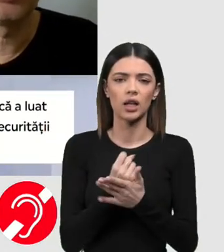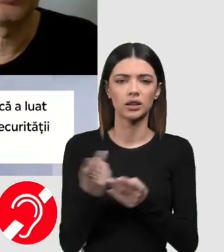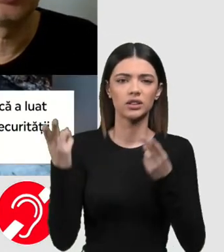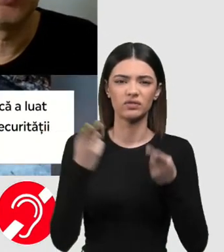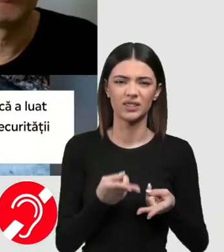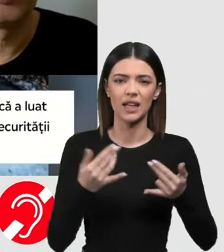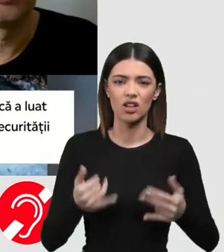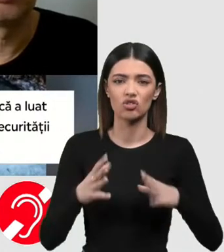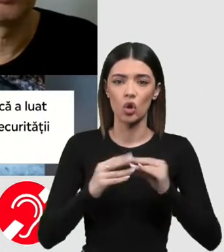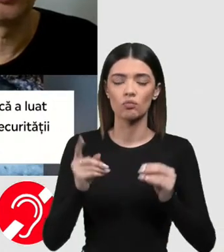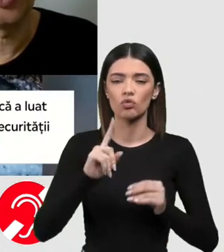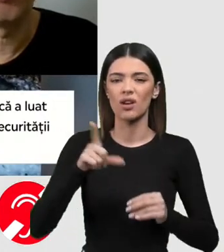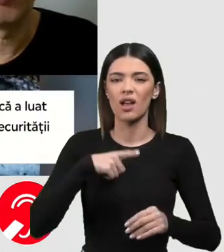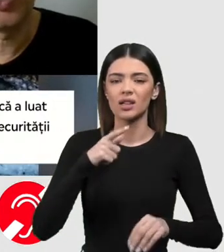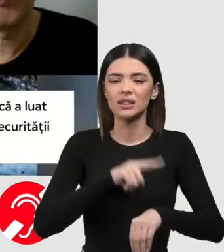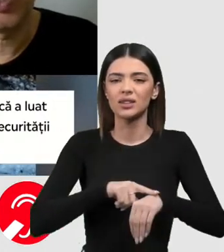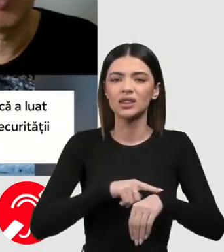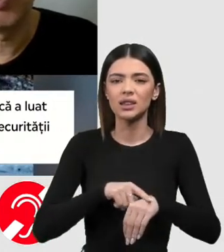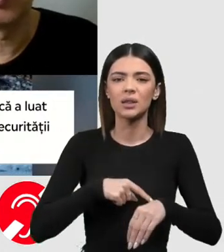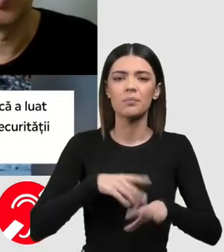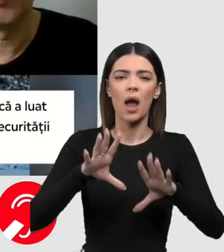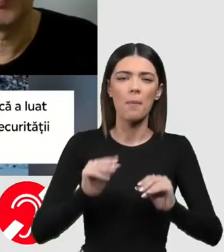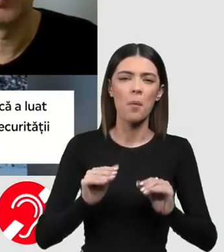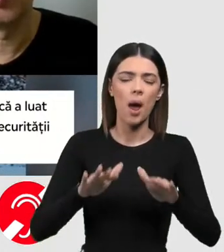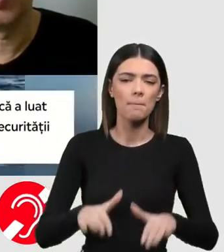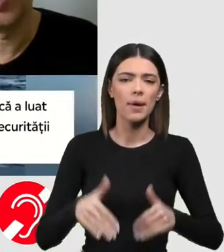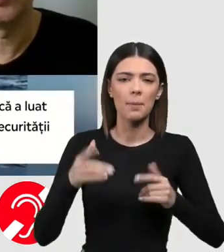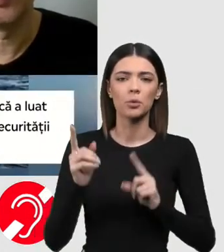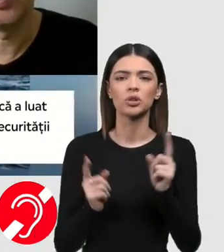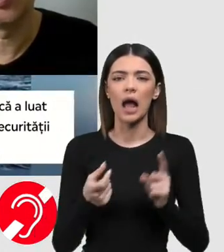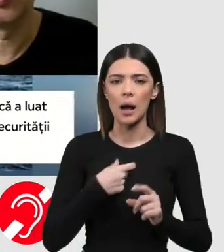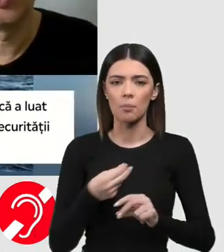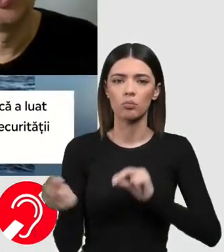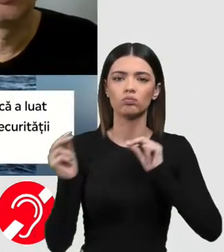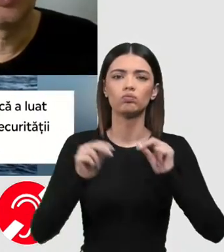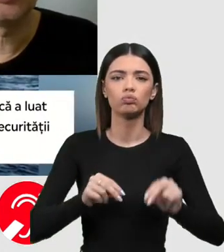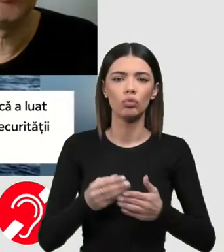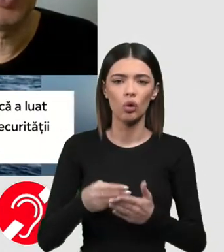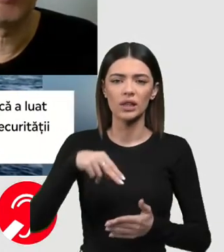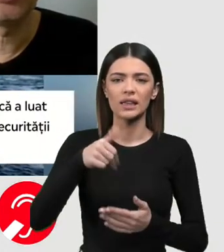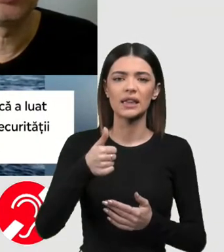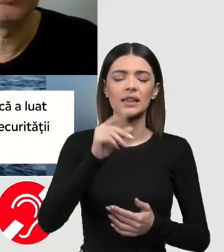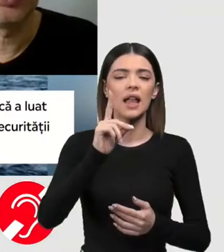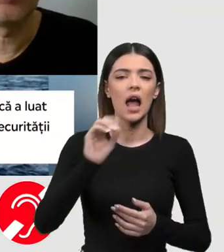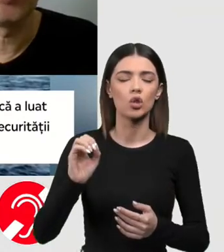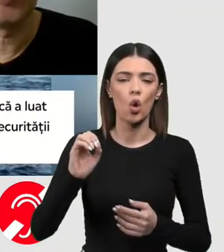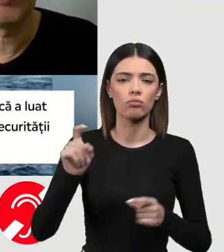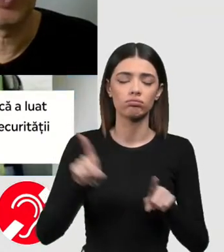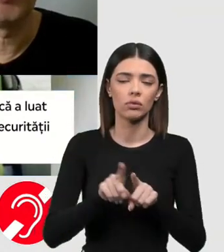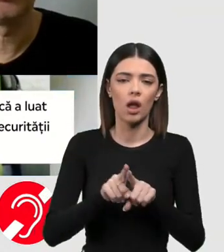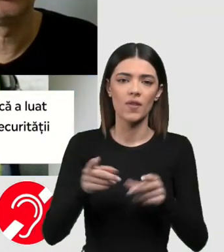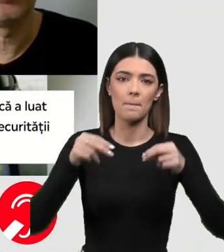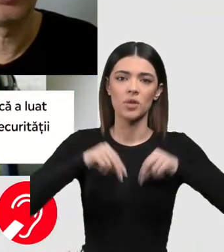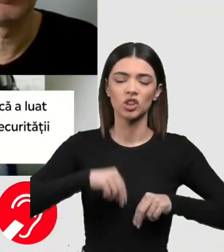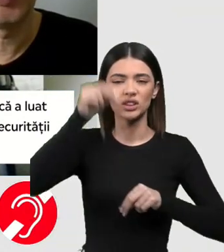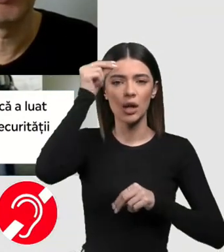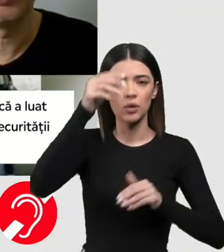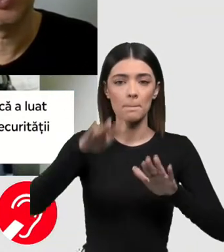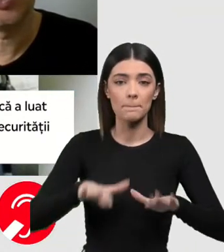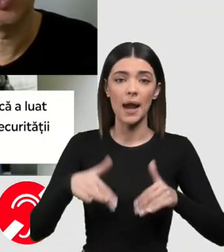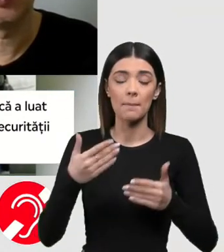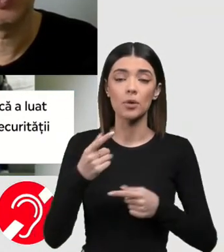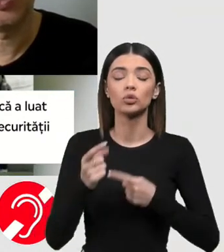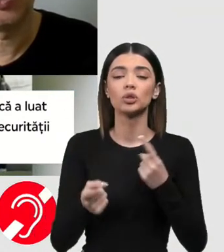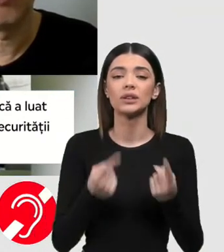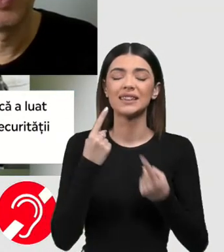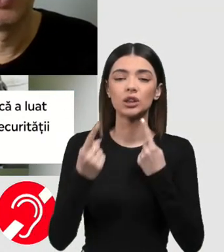nu mai este timp să cere aprobarea Parlamentului pentru astfel de acțiuni. De asemenea, președintele a informat Parlamentul nu doar despre